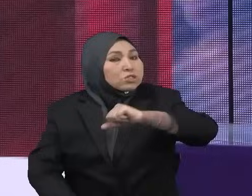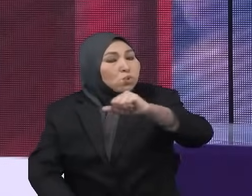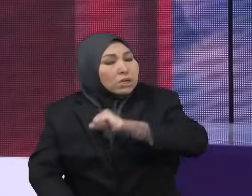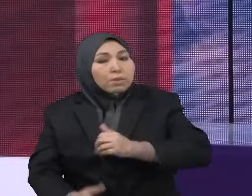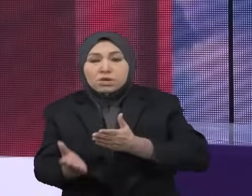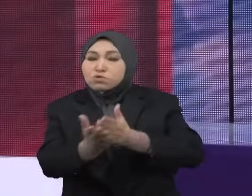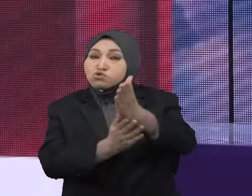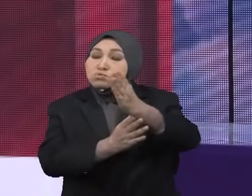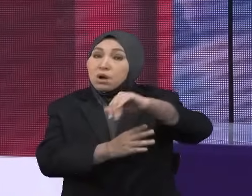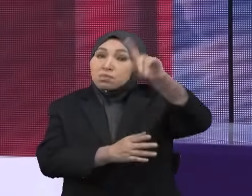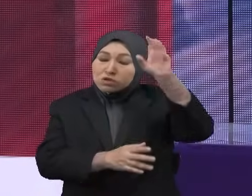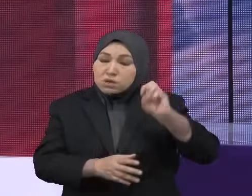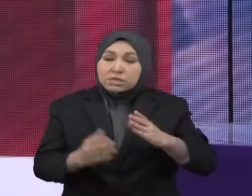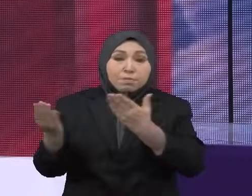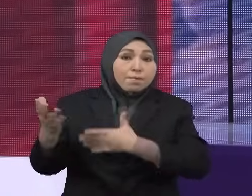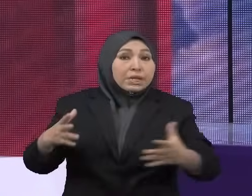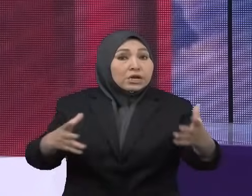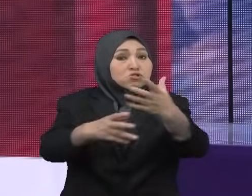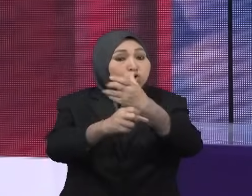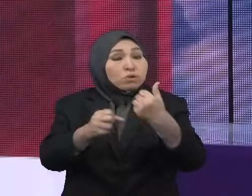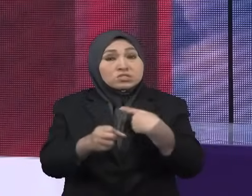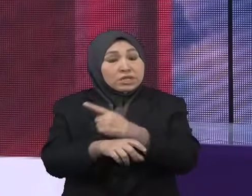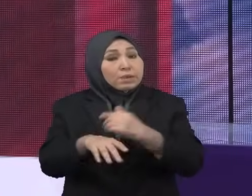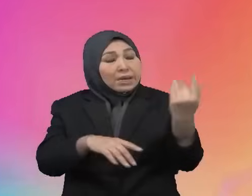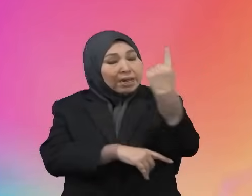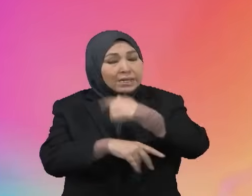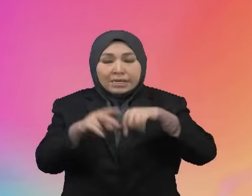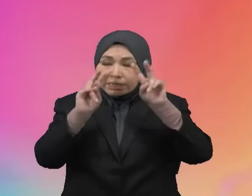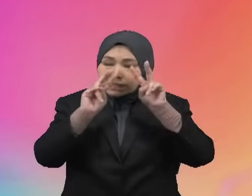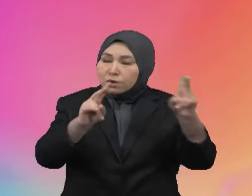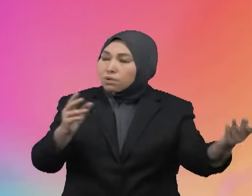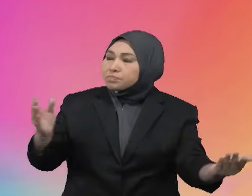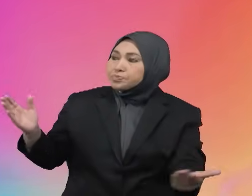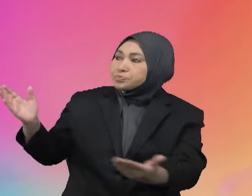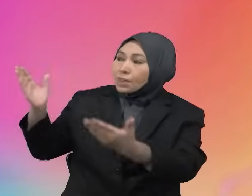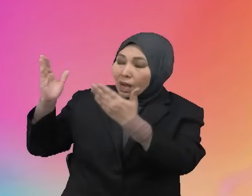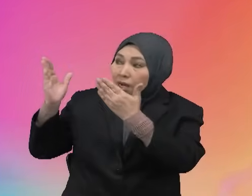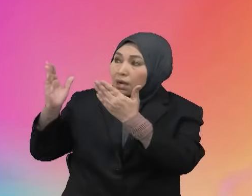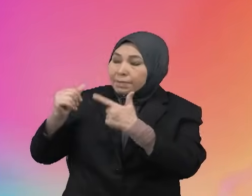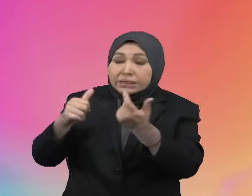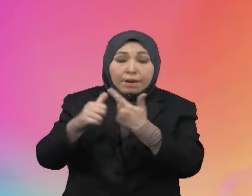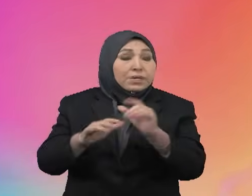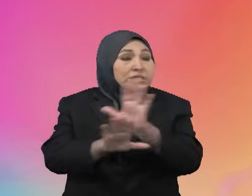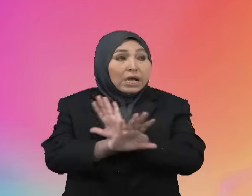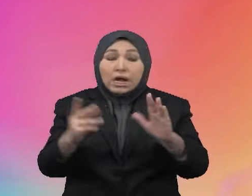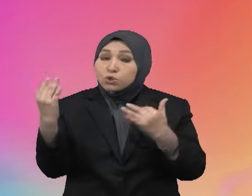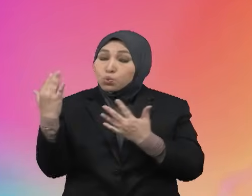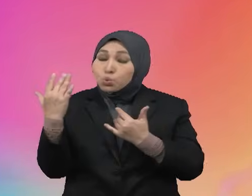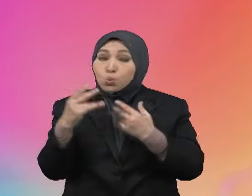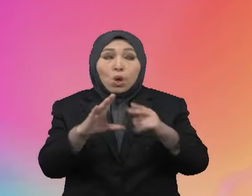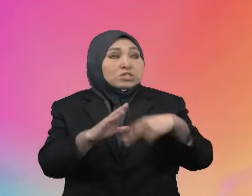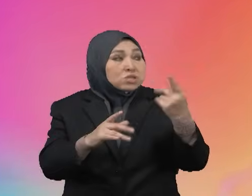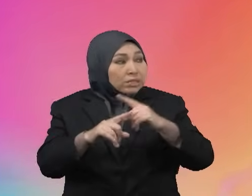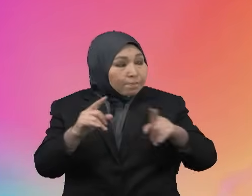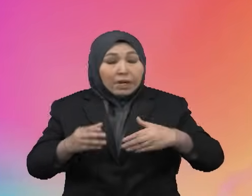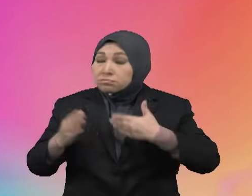menuju Allah Subhanahu Wa Taala. Membawa pada resolusi kita pada hari ini, kita saksikan. Yang pertama, jangan tunggu hasil tapi beri